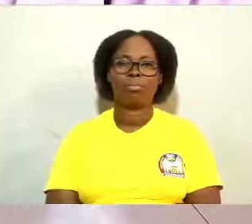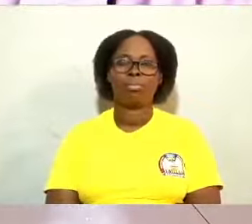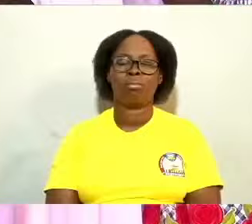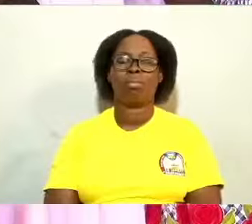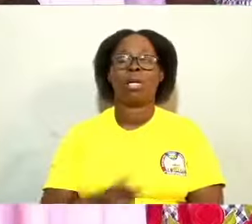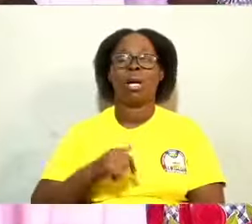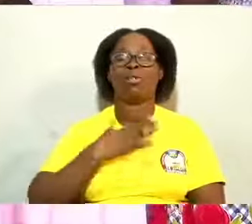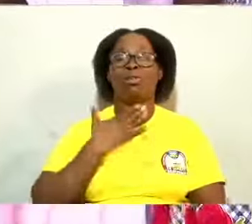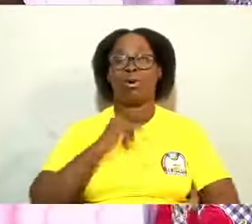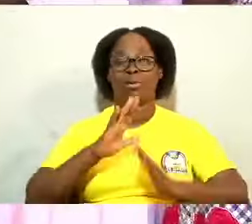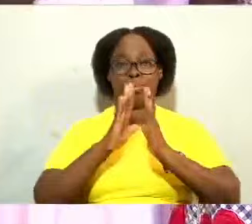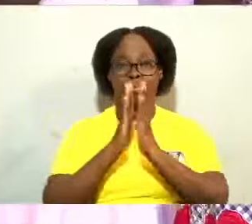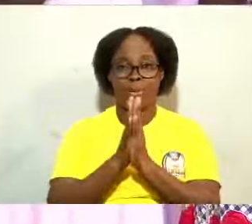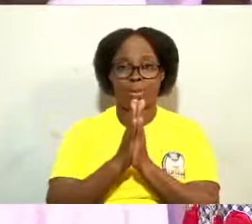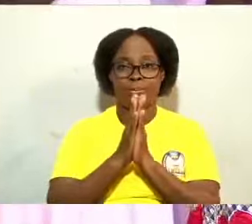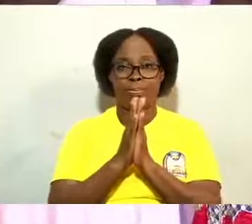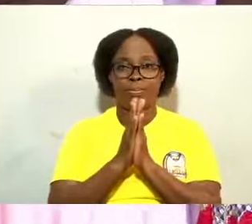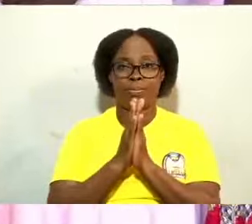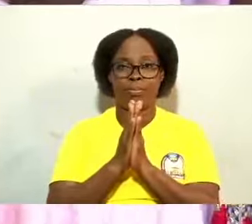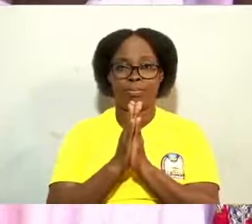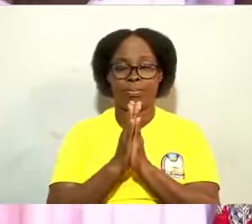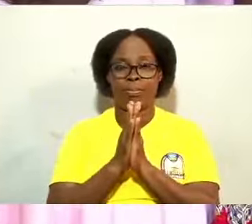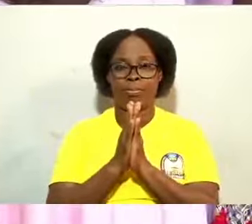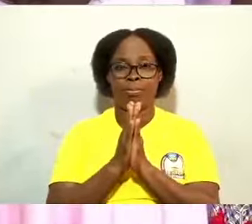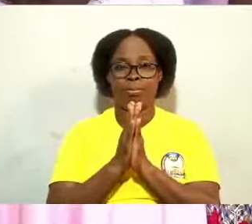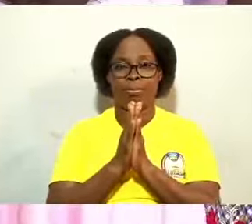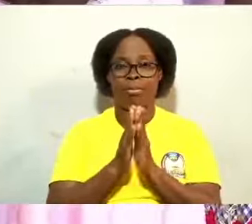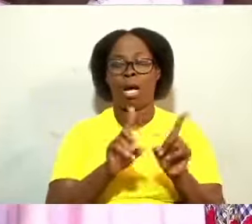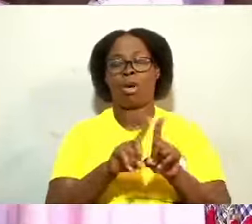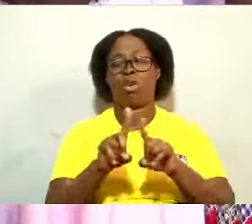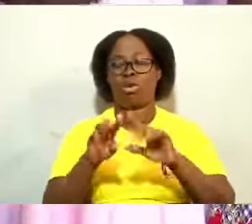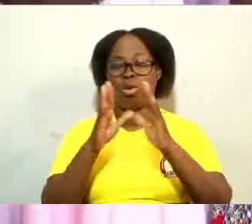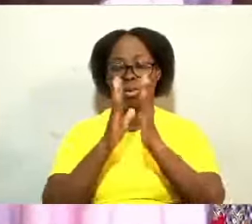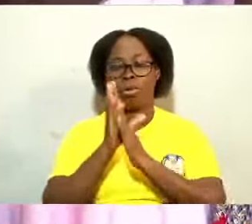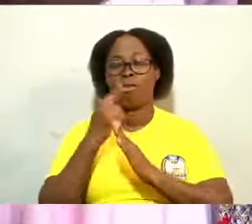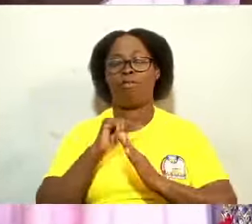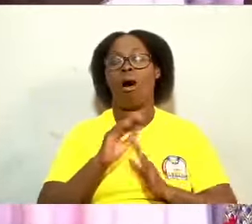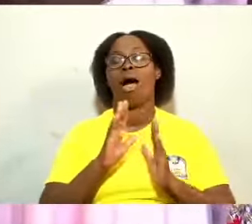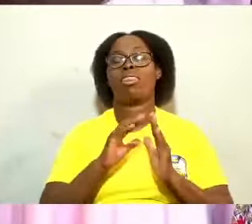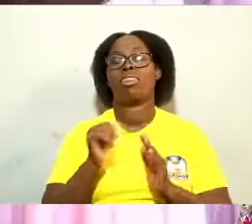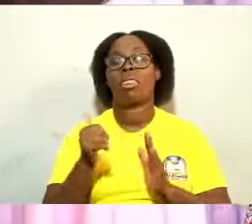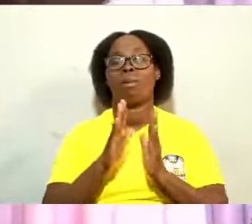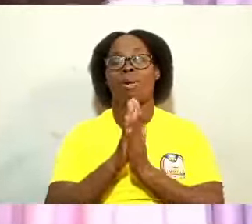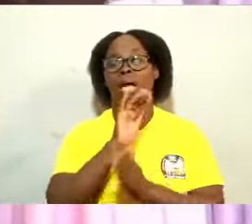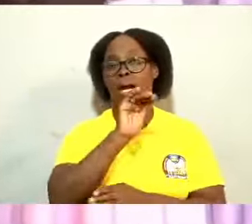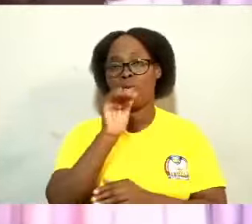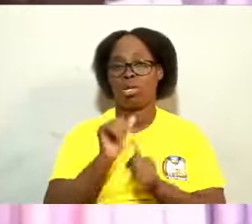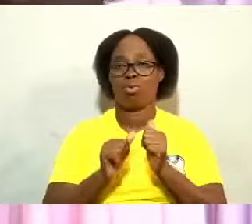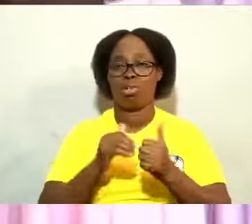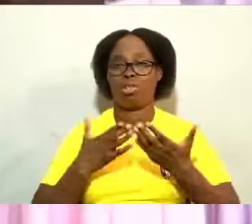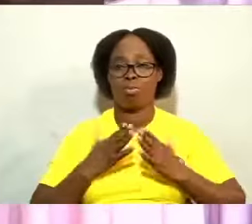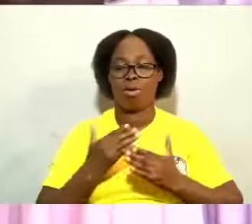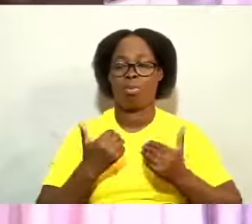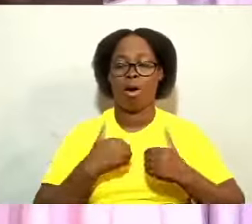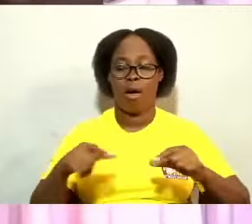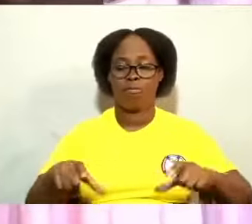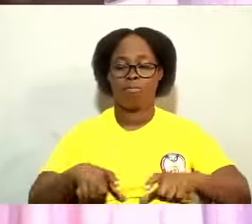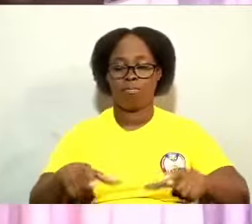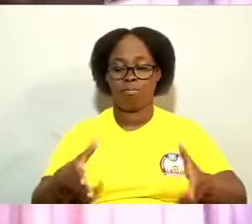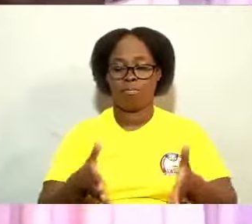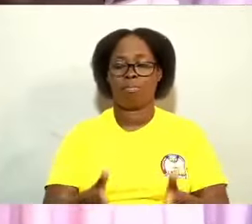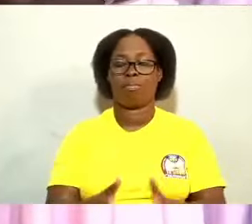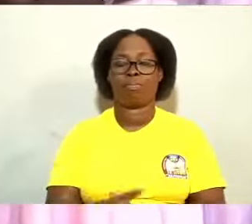Tunakwenda kuomba na tutakuwa tunaomba pia kwa ajili ya maombi ya watu ambayo yamekuja katika boxi letu la